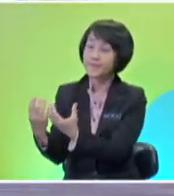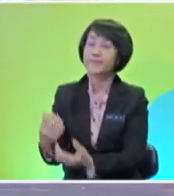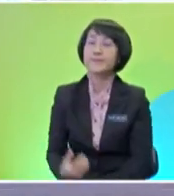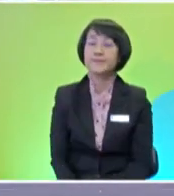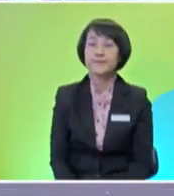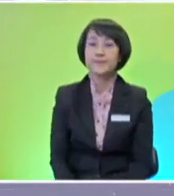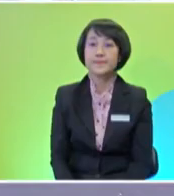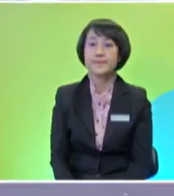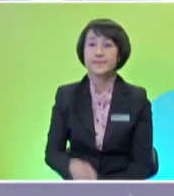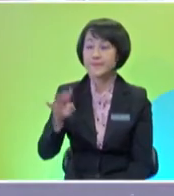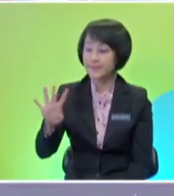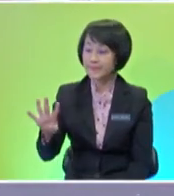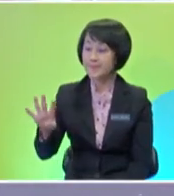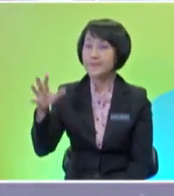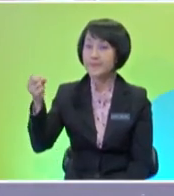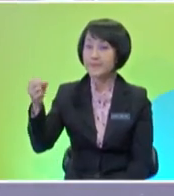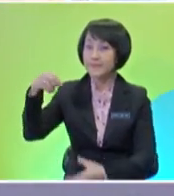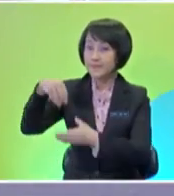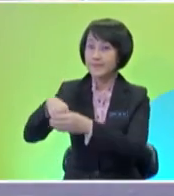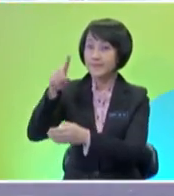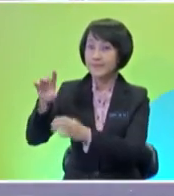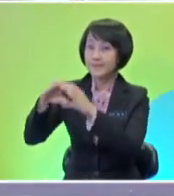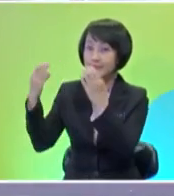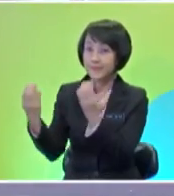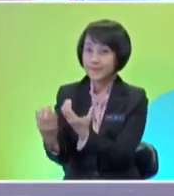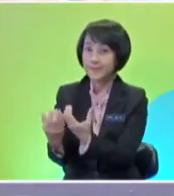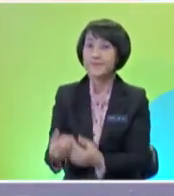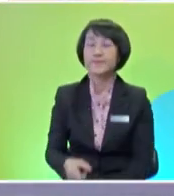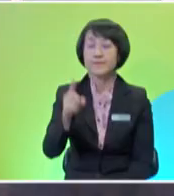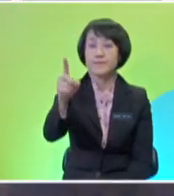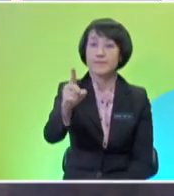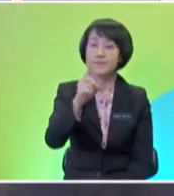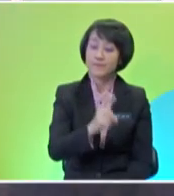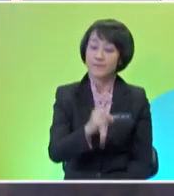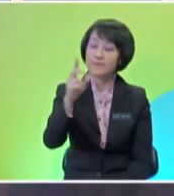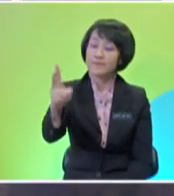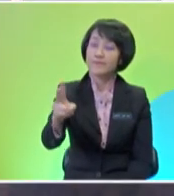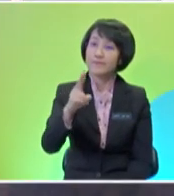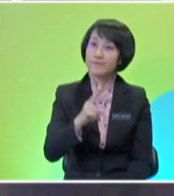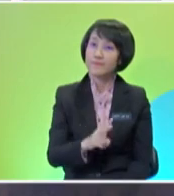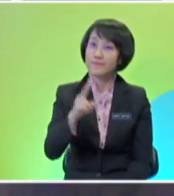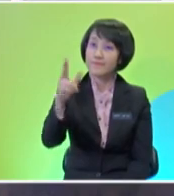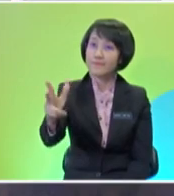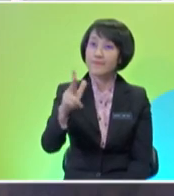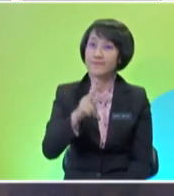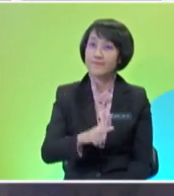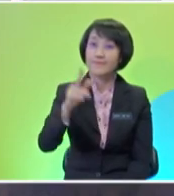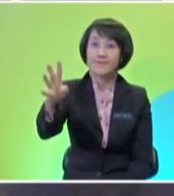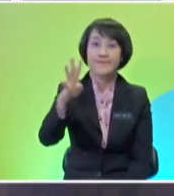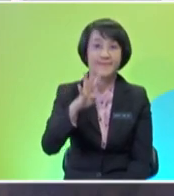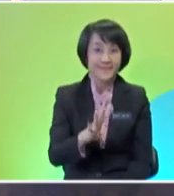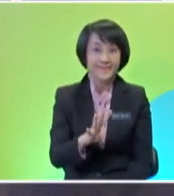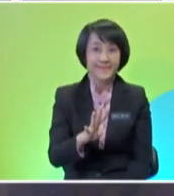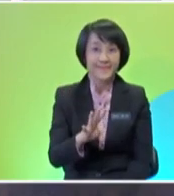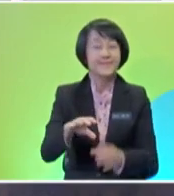susu dalam satu kumpulan kemudian kita ambil lagi empat satu dua tiga empat